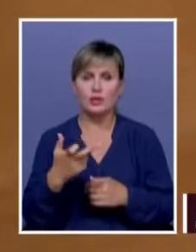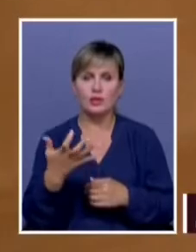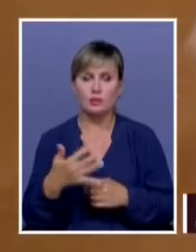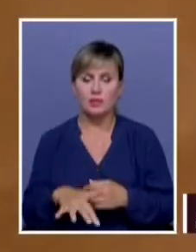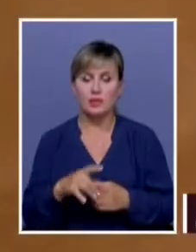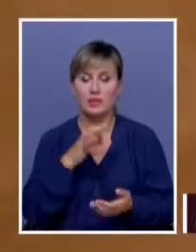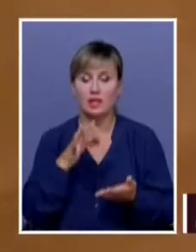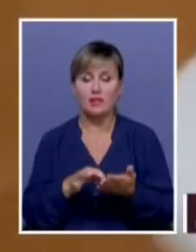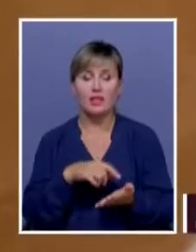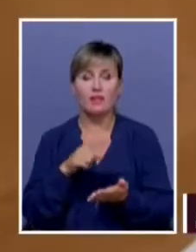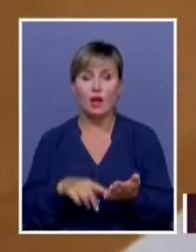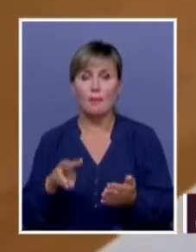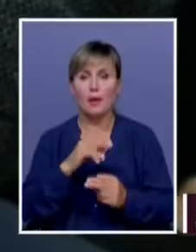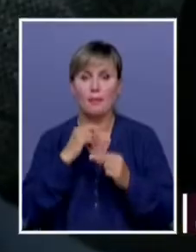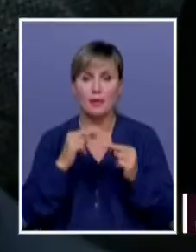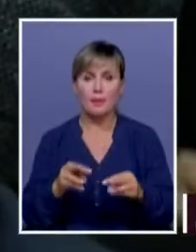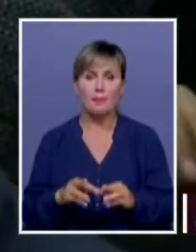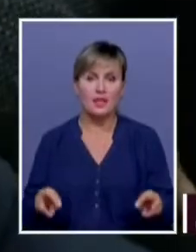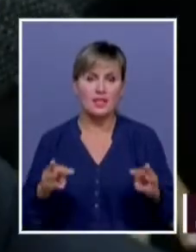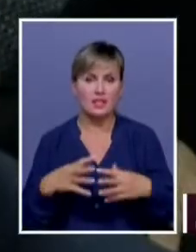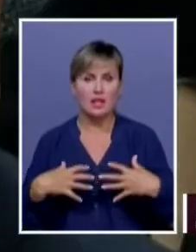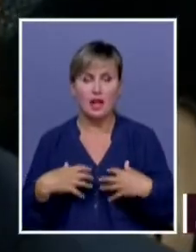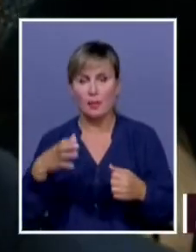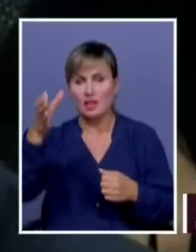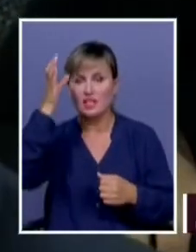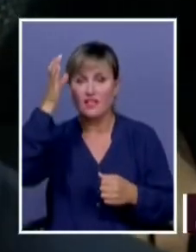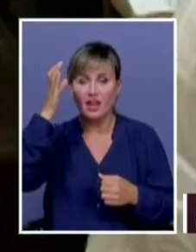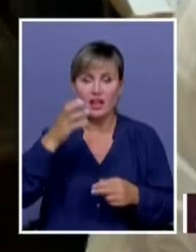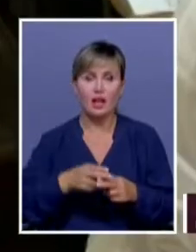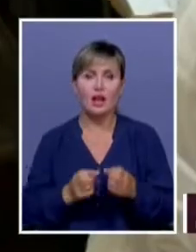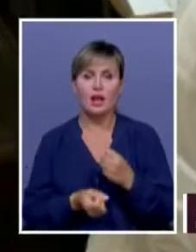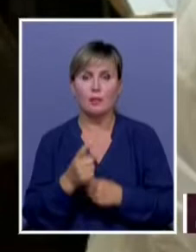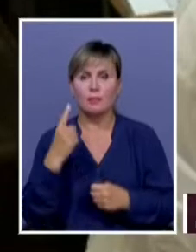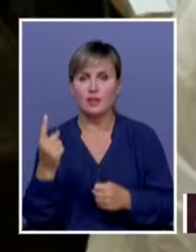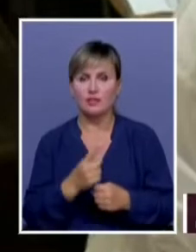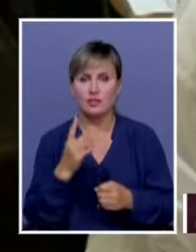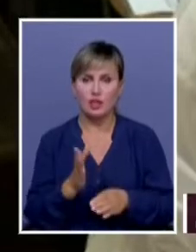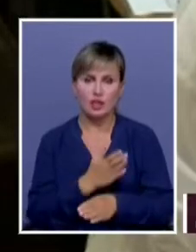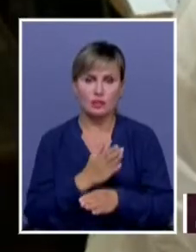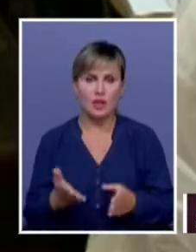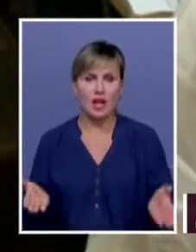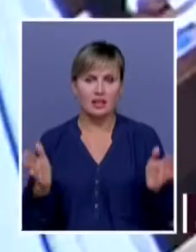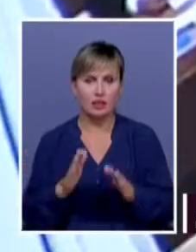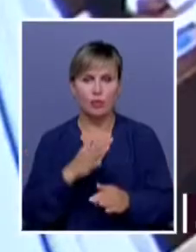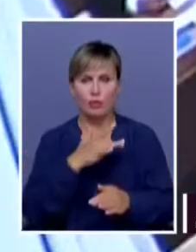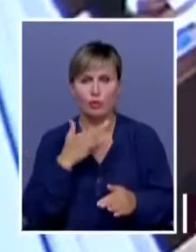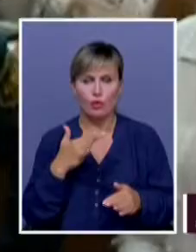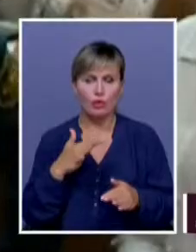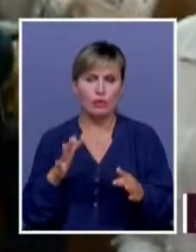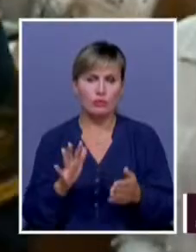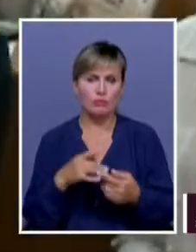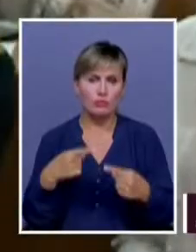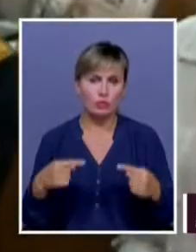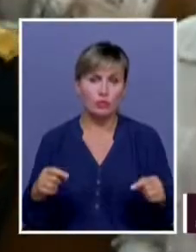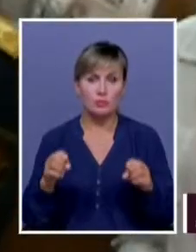За ответами на вопросы мы обратились в Министерство образования. Как оказалось, после первичного распределения осталось много вакантных грантов по